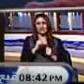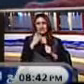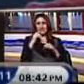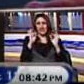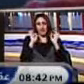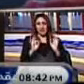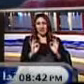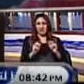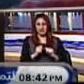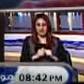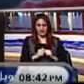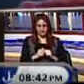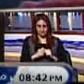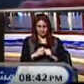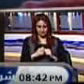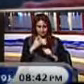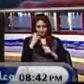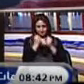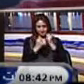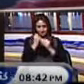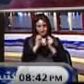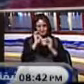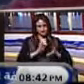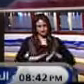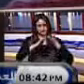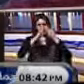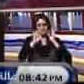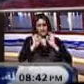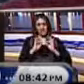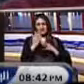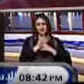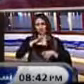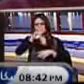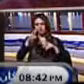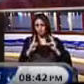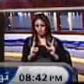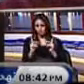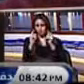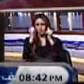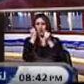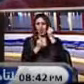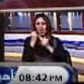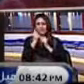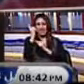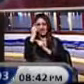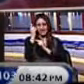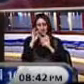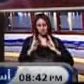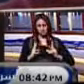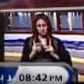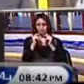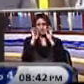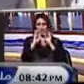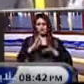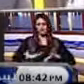الاسعاف زي ما اضفنا الاسعاف النهري وزي ما اضفنا الاسعاف الطائر، واحنا بنطور الاسعاف بما يتناسب وبما يليق زي ما بنقول بما يليق